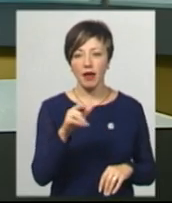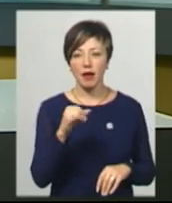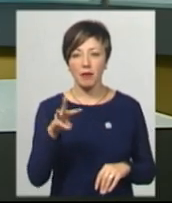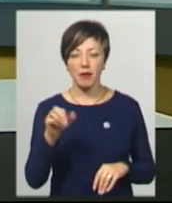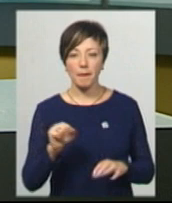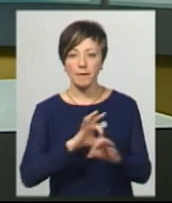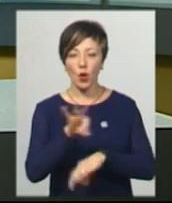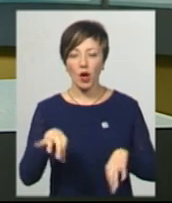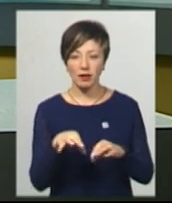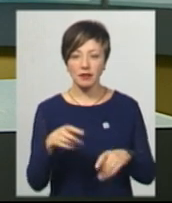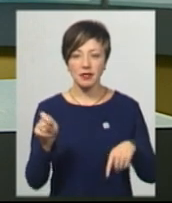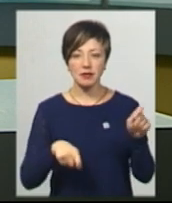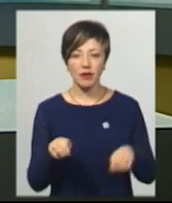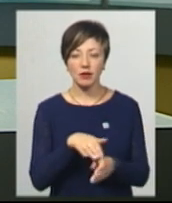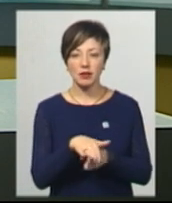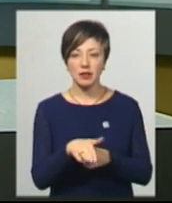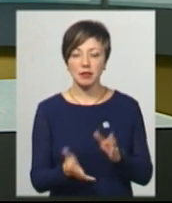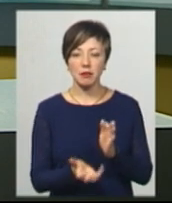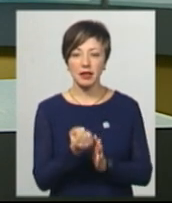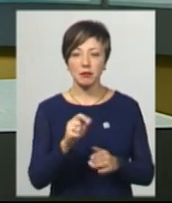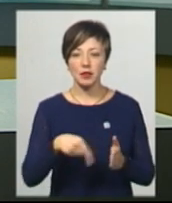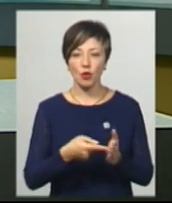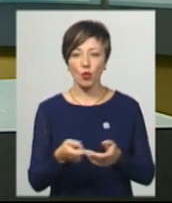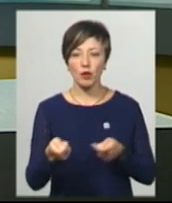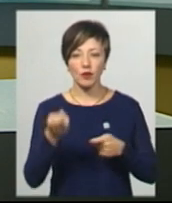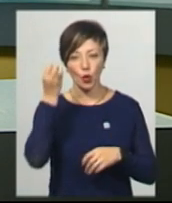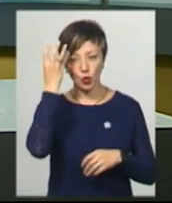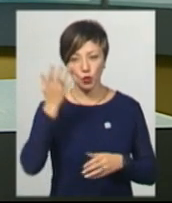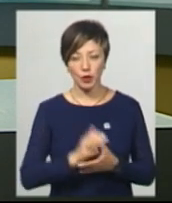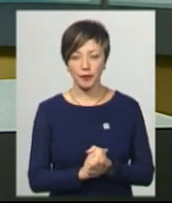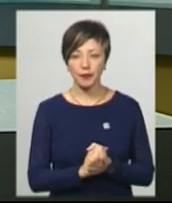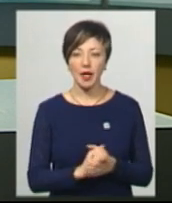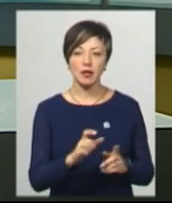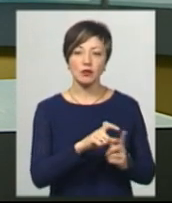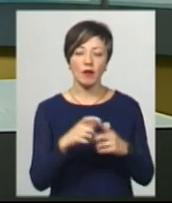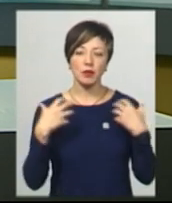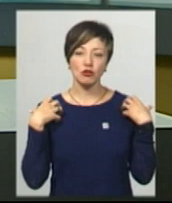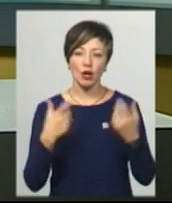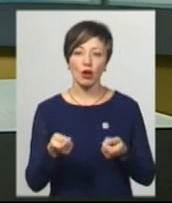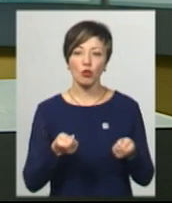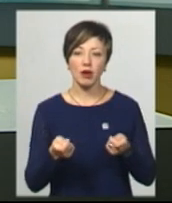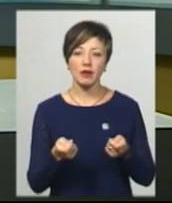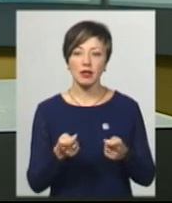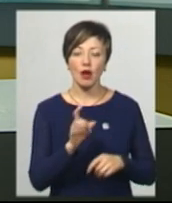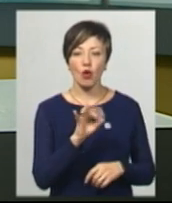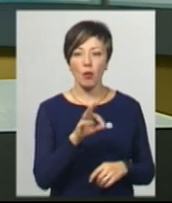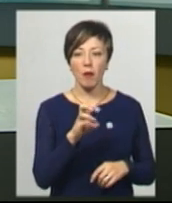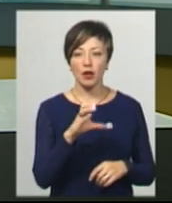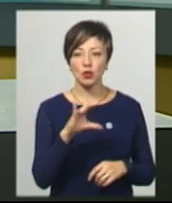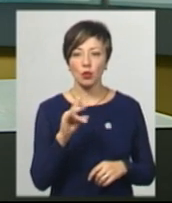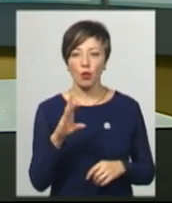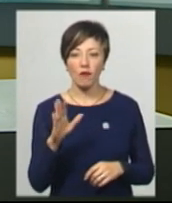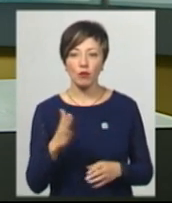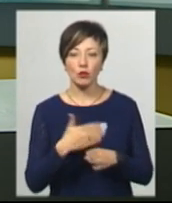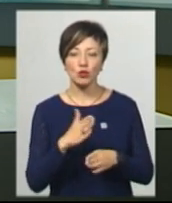Проєкт фестивалю «Транслаторіум» реалізовують за підтримки міського управління культури. За словами начальника управління Артема Ромасюкова, поступово